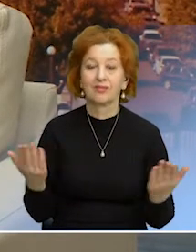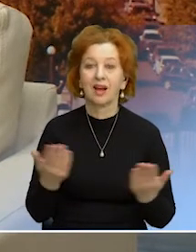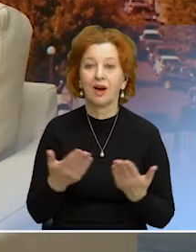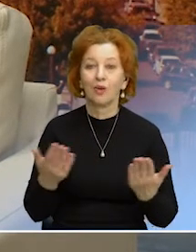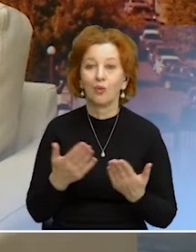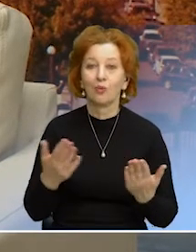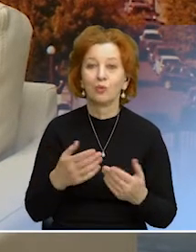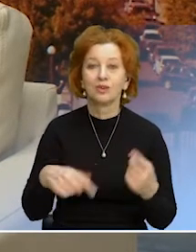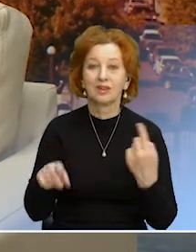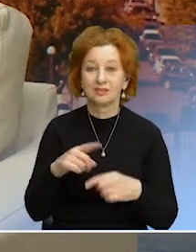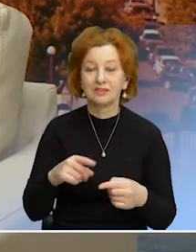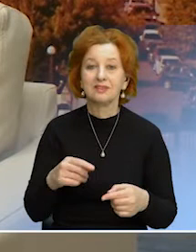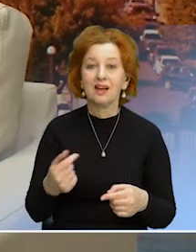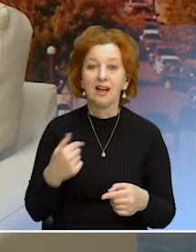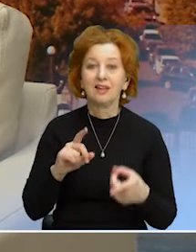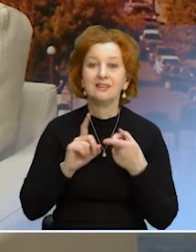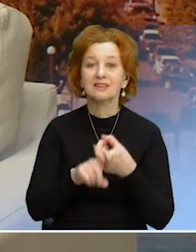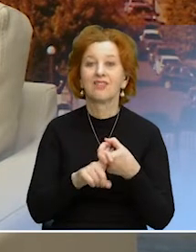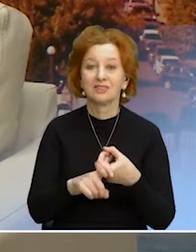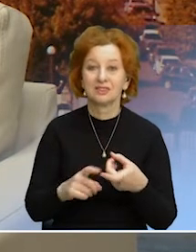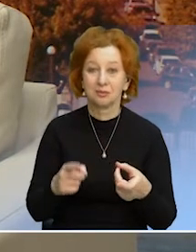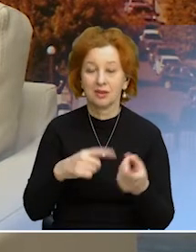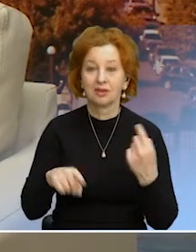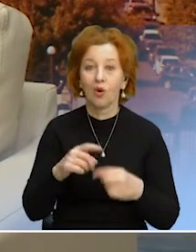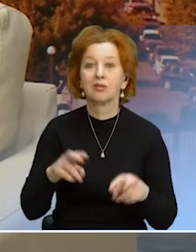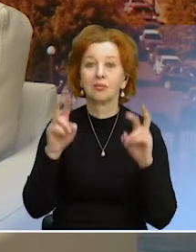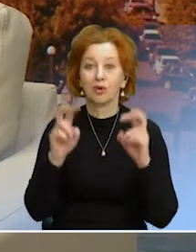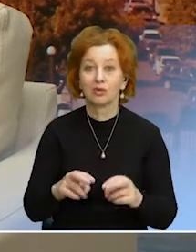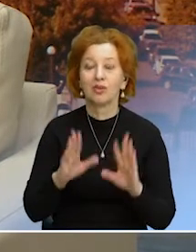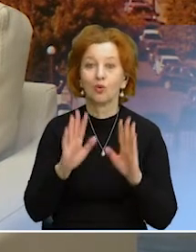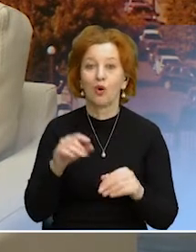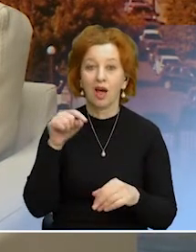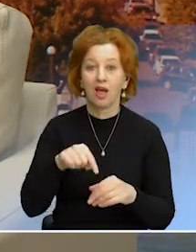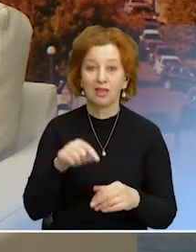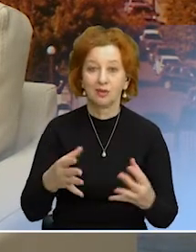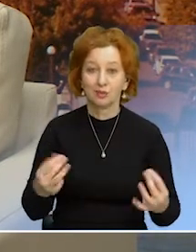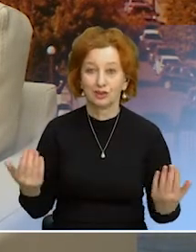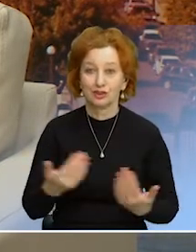некую такую, в кавычках, наркозависимость вызвать, да? Когда человек на это подсел, и он только этим и живет.